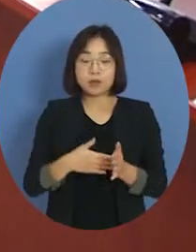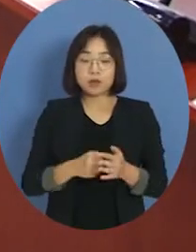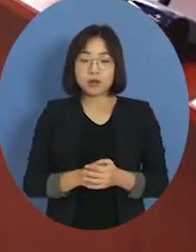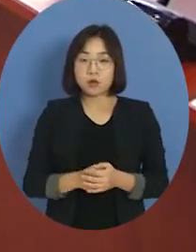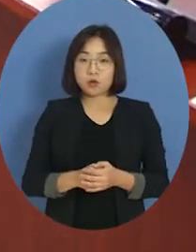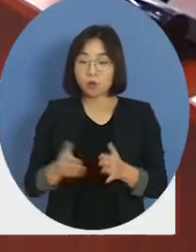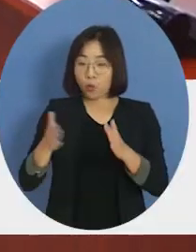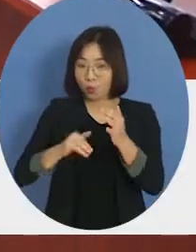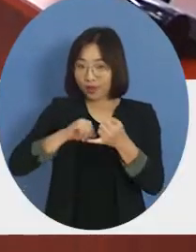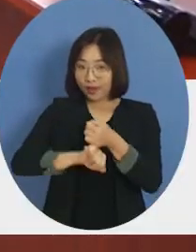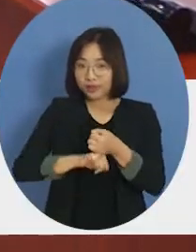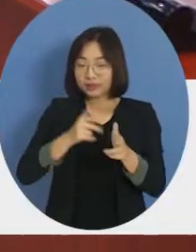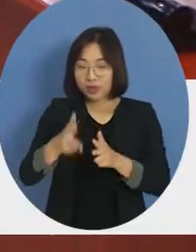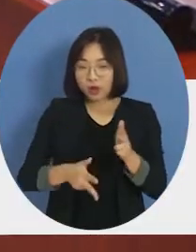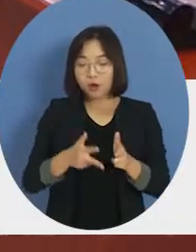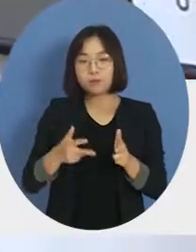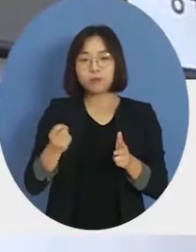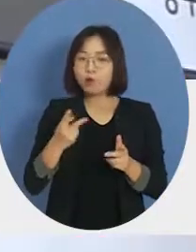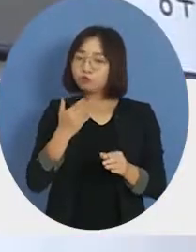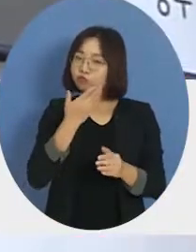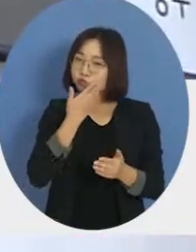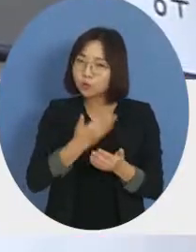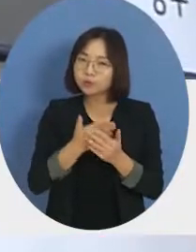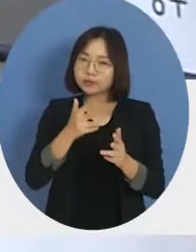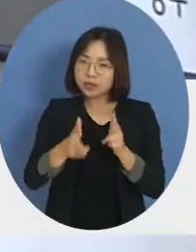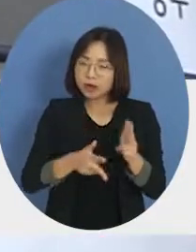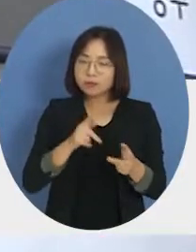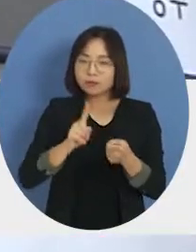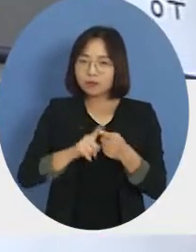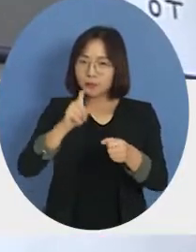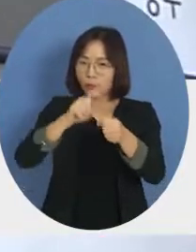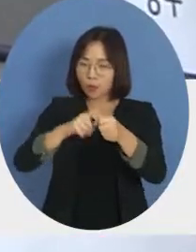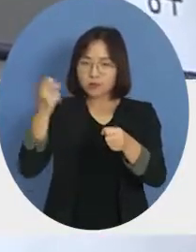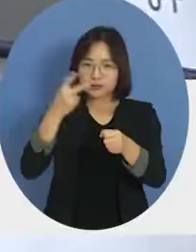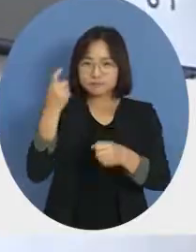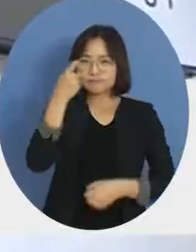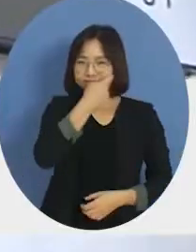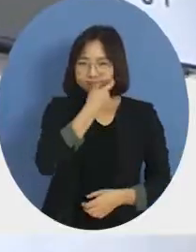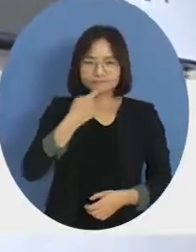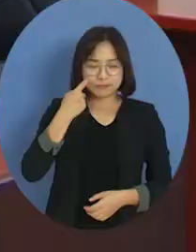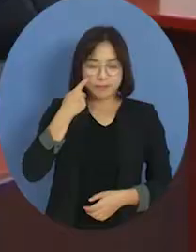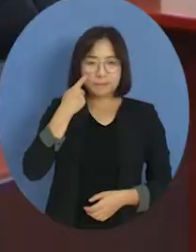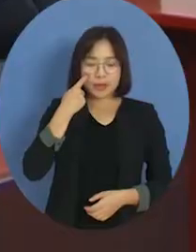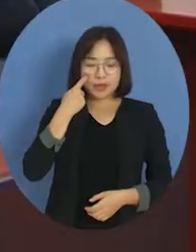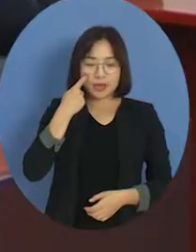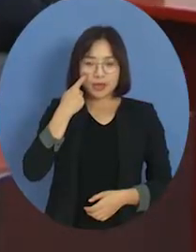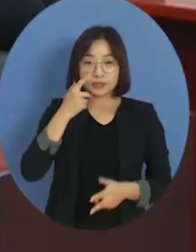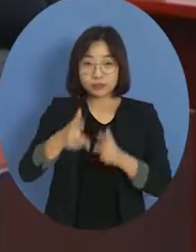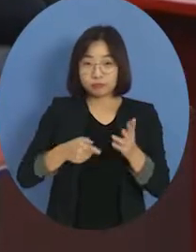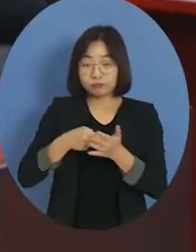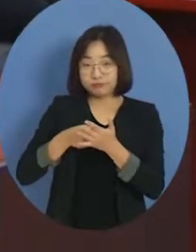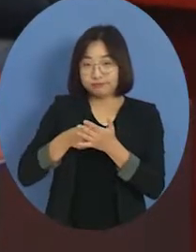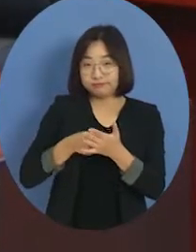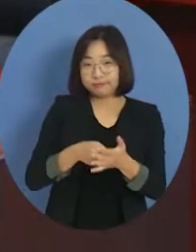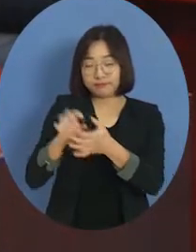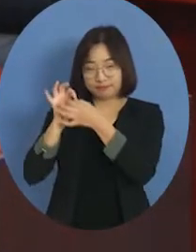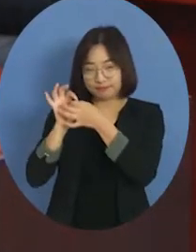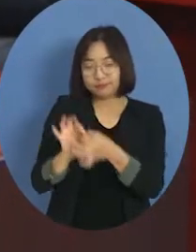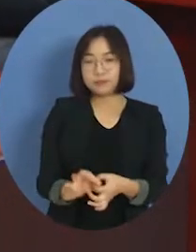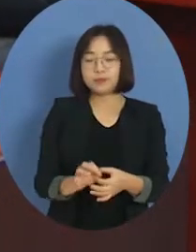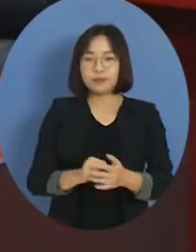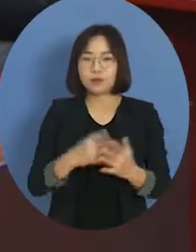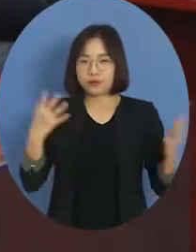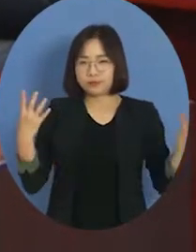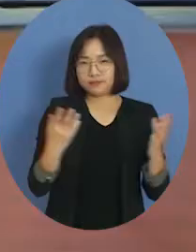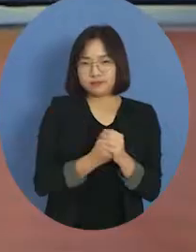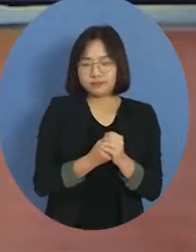보고회는 공약사업과 역점사업 등 시정 주요 사업에 대한 추진 목표점을 재점검하고 사업 추진에 박차를 가해